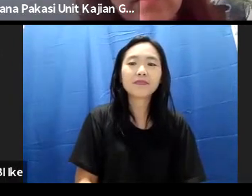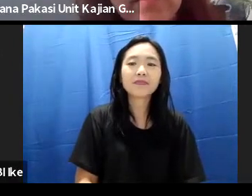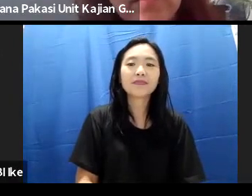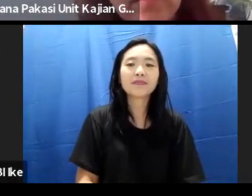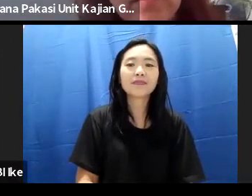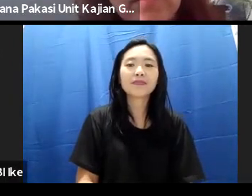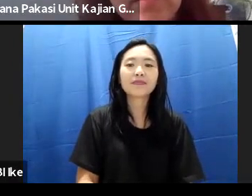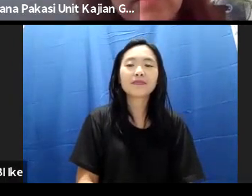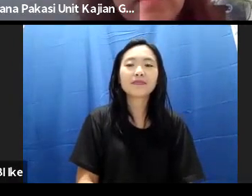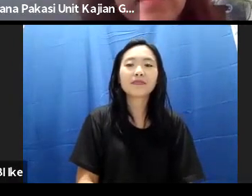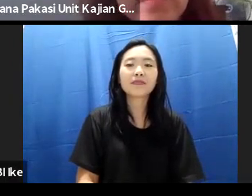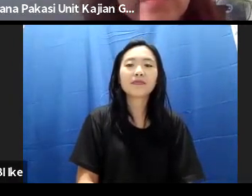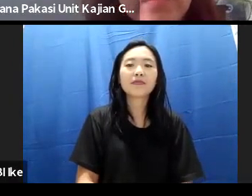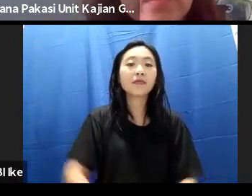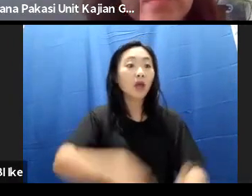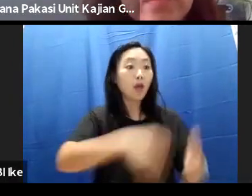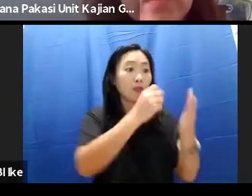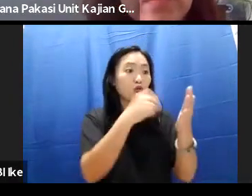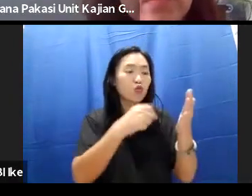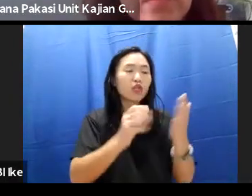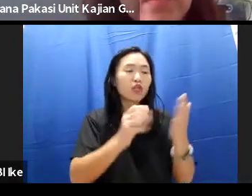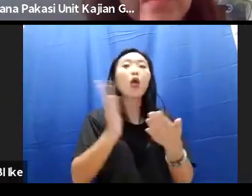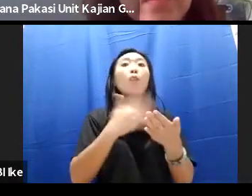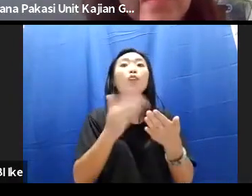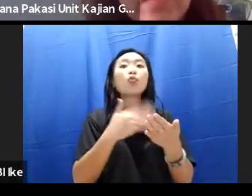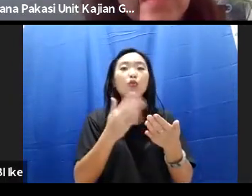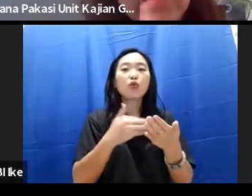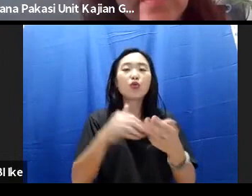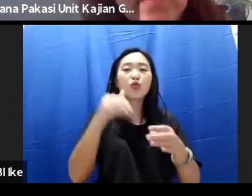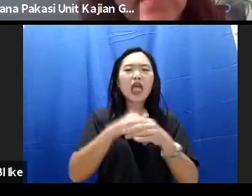beberapa buku dalam bidang sosiologi.